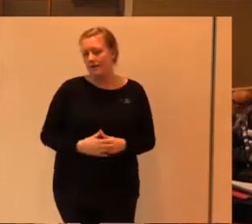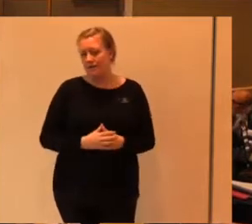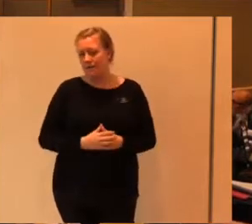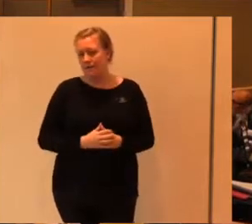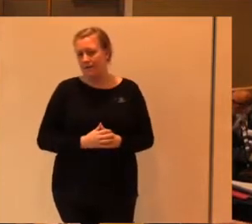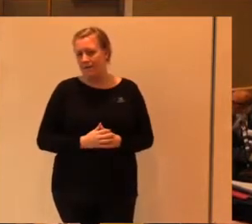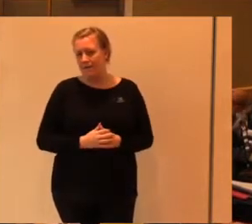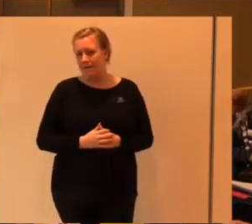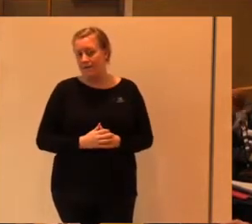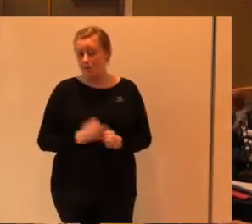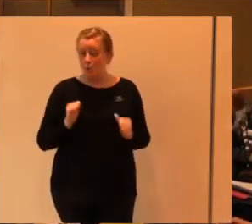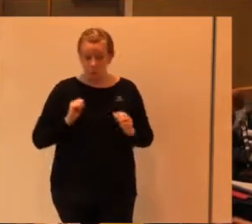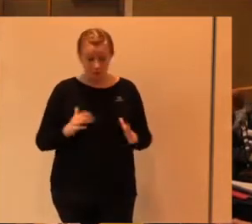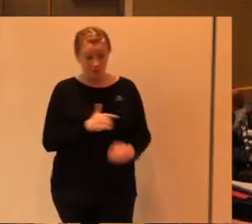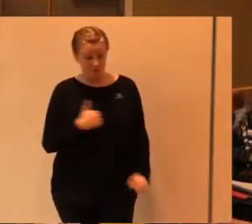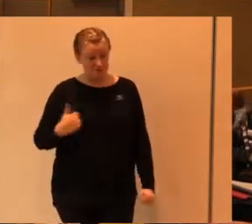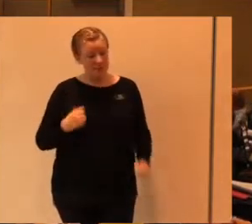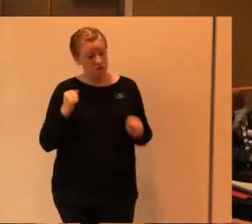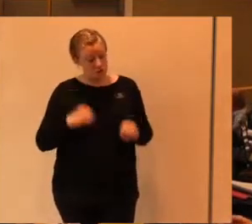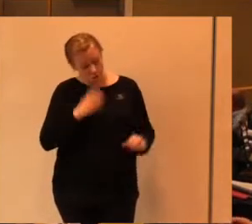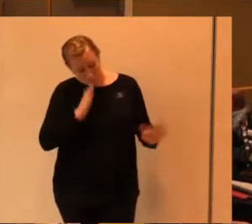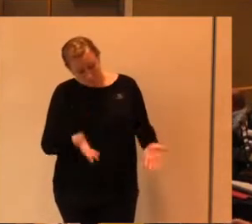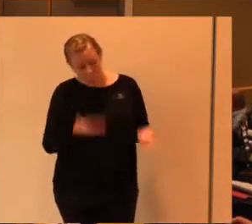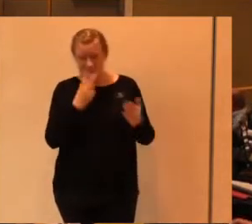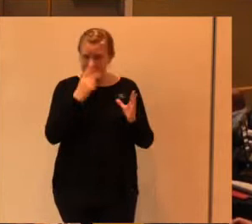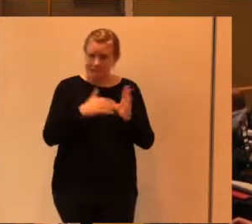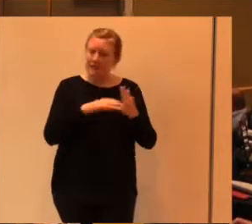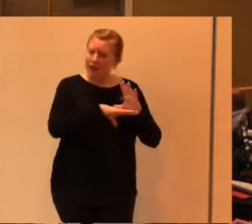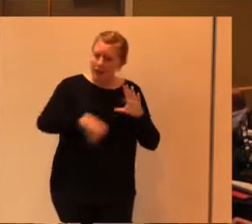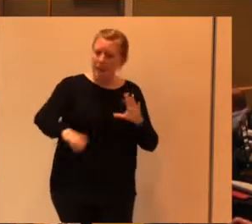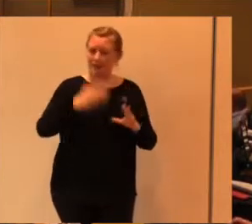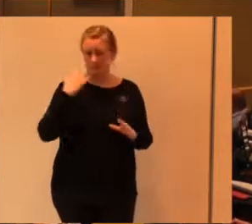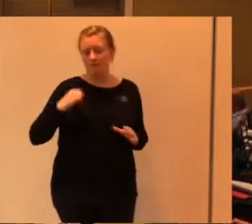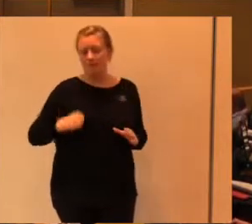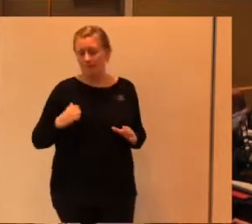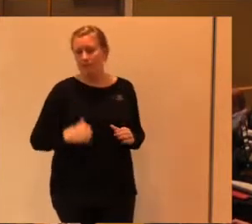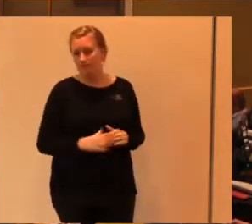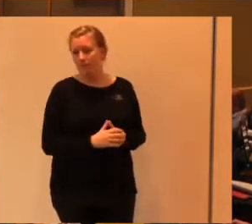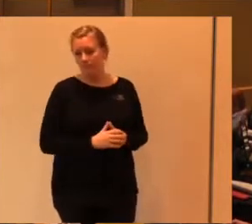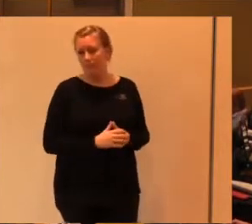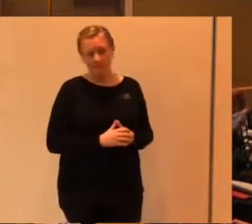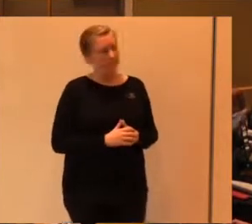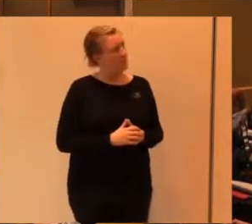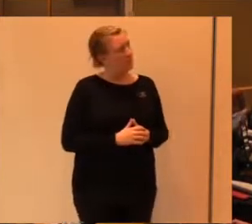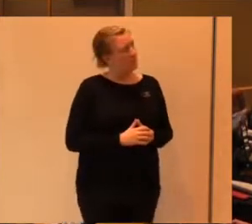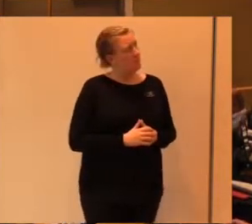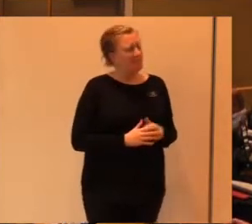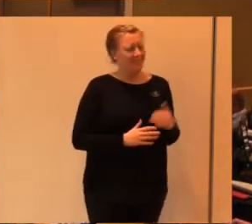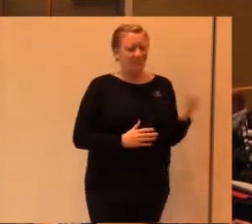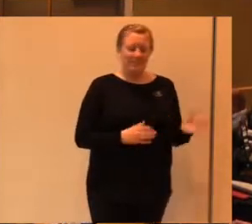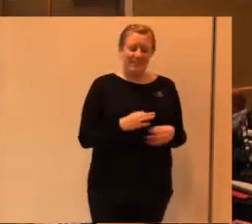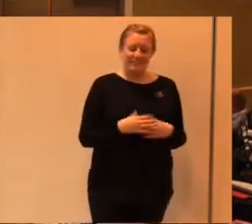Och det är klart att vi ska sträva efter att alla kan använda det här. Det här med definitioner, tyvärr har det här varit